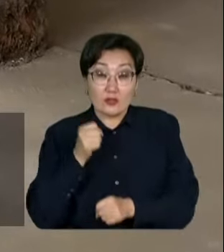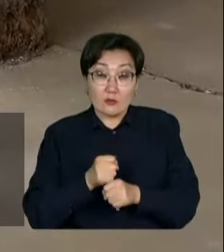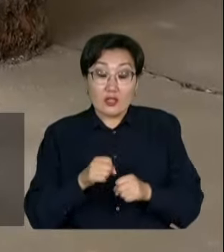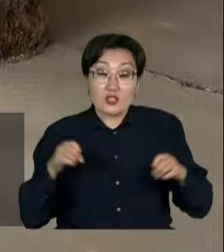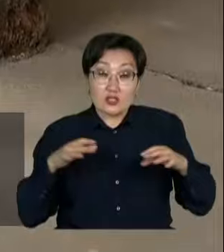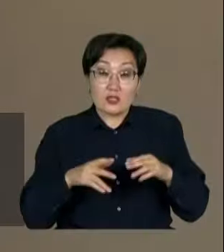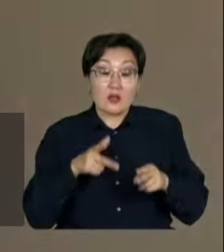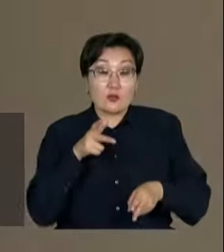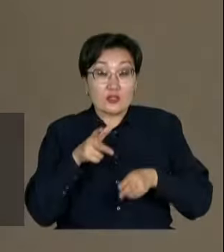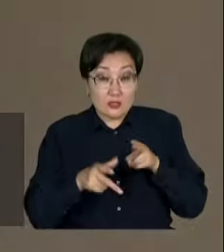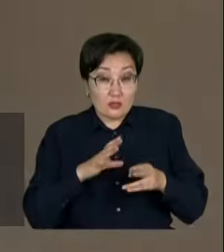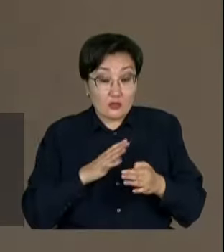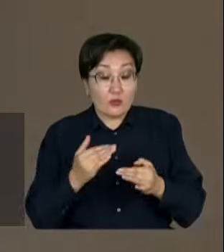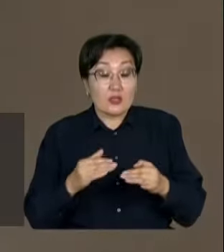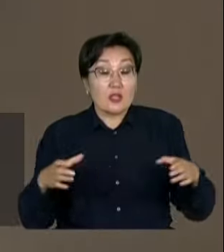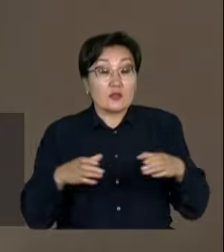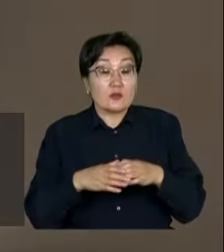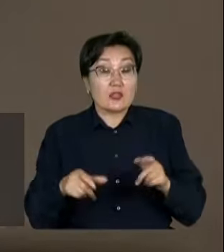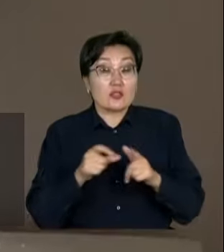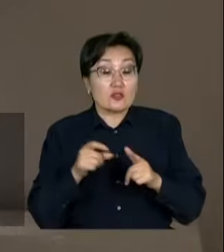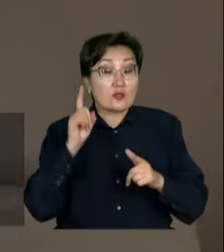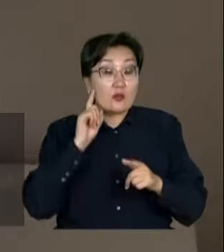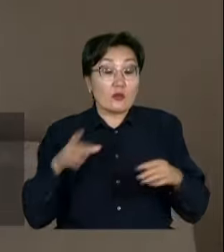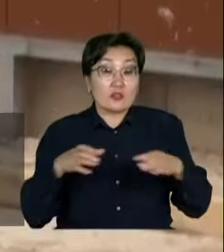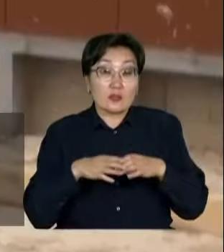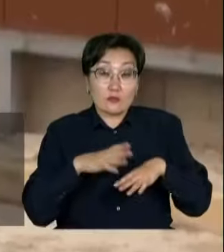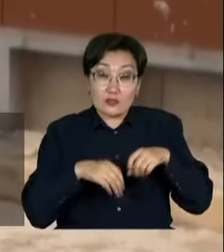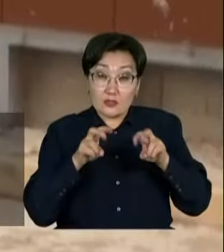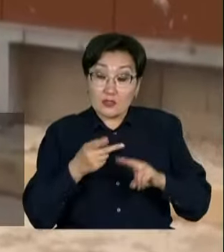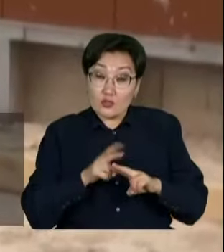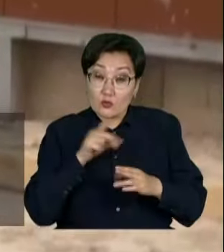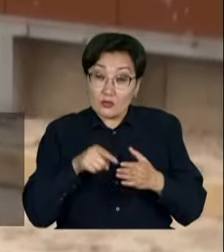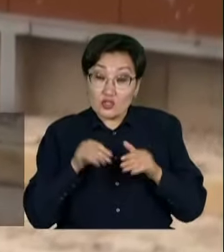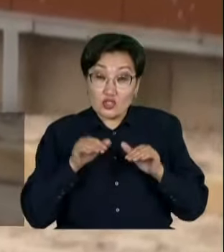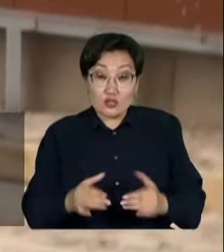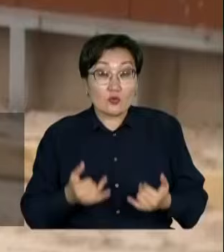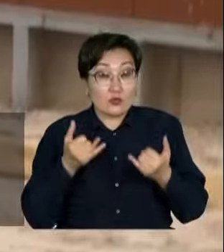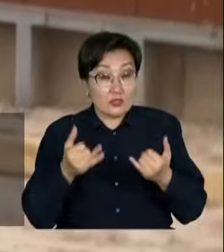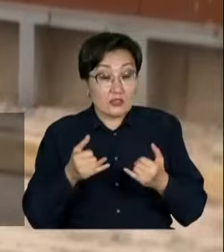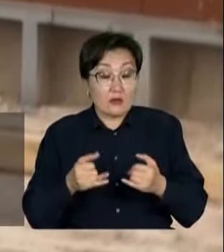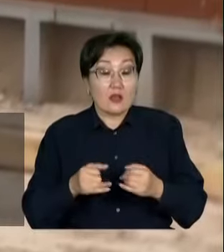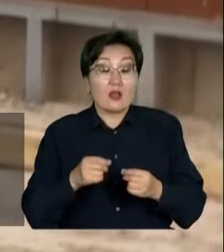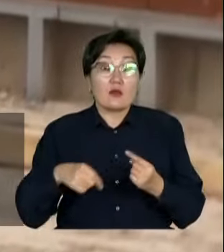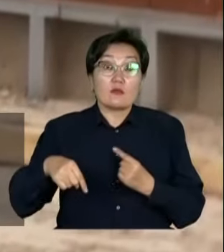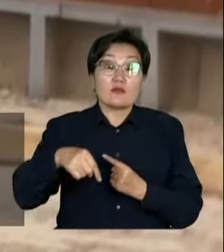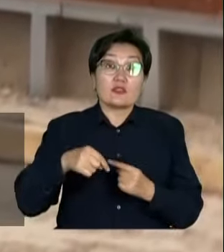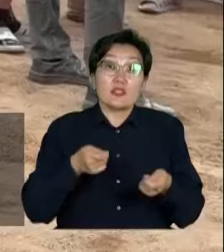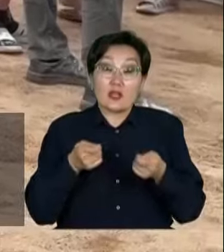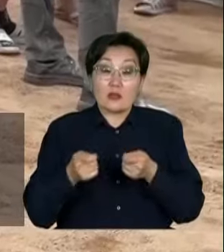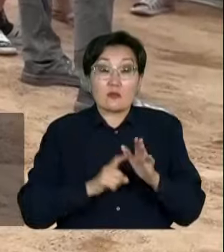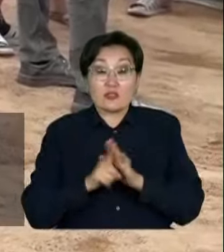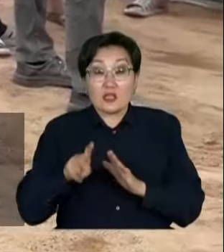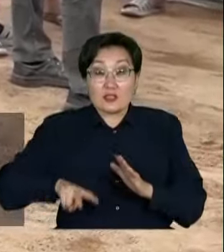шығарыпты. Наразы топтың сөзін тыңдауға келген компания өкілі аталған мәселені шешу үшін құрылтайшылардан бастап